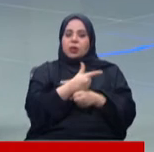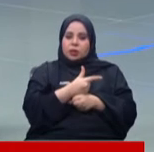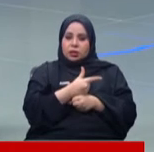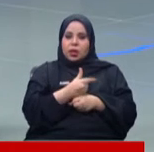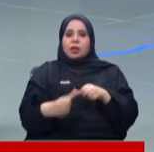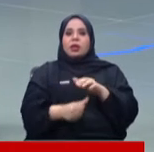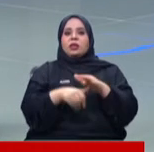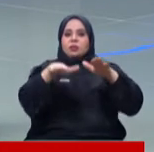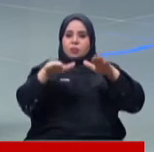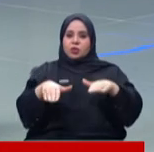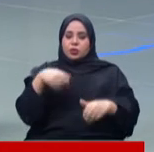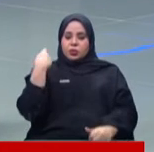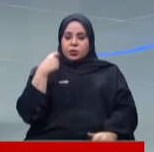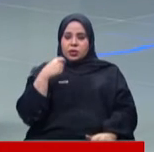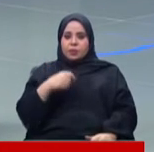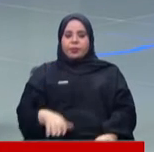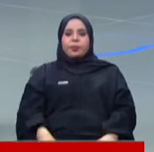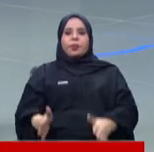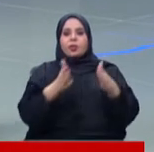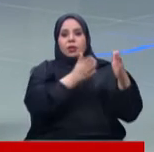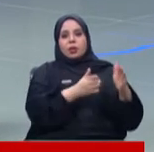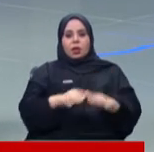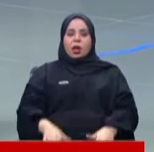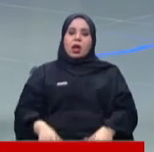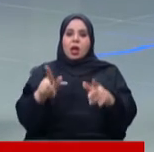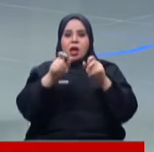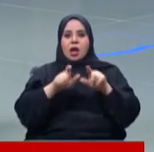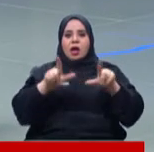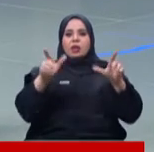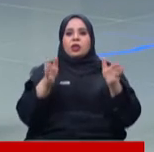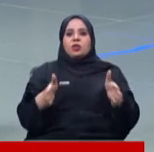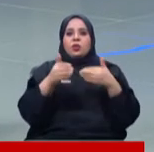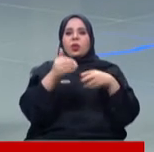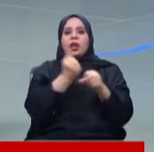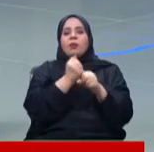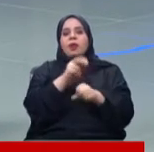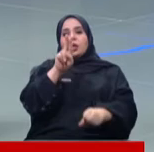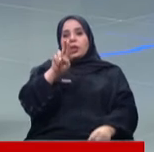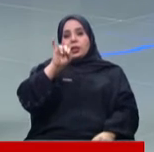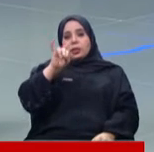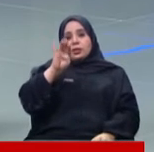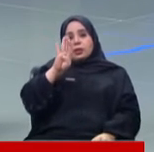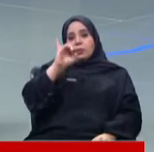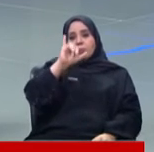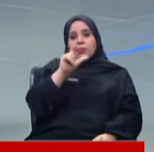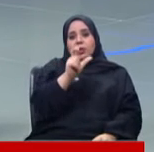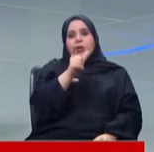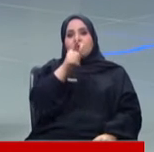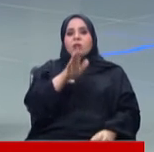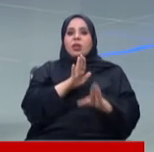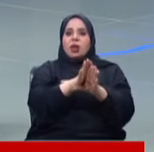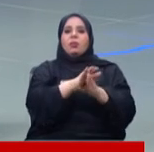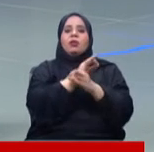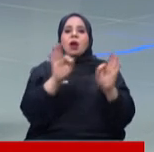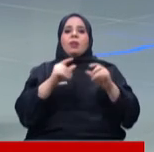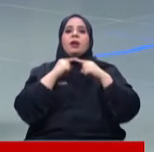الملكي الأمير سلمان بن حمد آل خليفة ولي العهد رئيس مجلس الوزراء، أعلن صندوق العمل تمكين عن تقديم الدعم